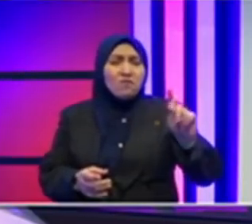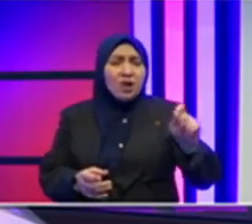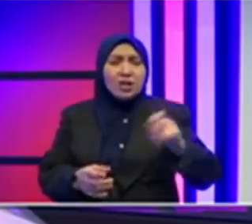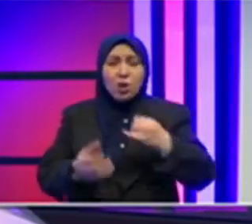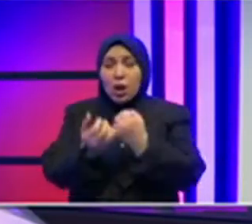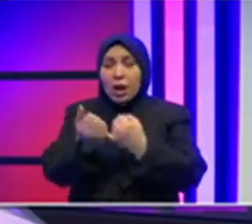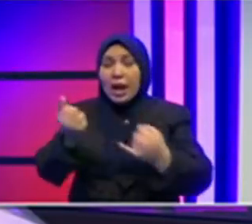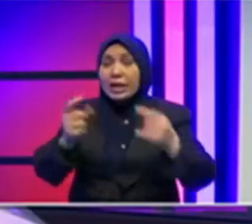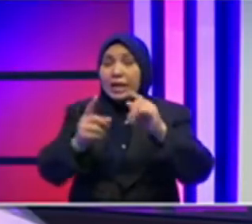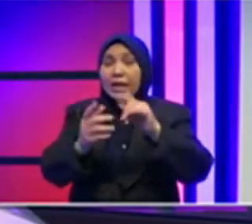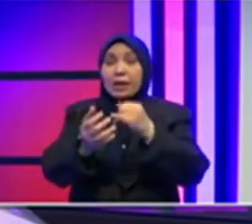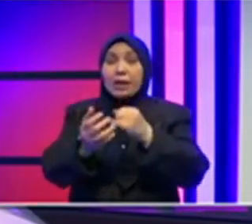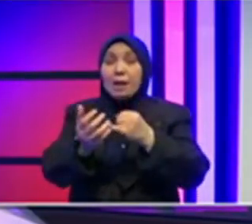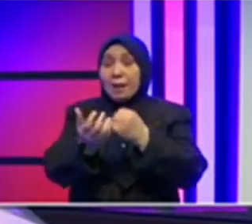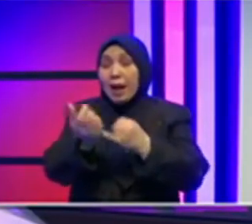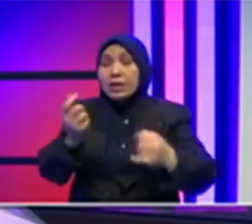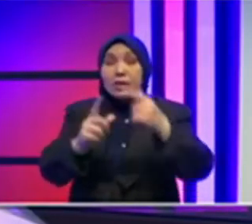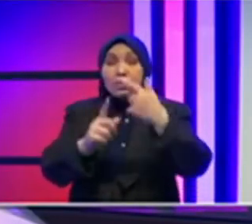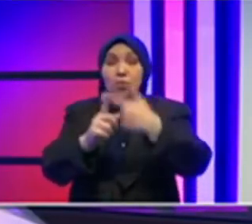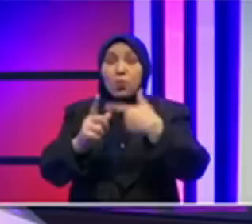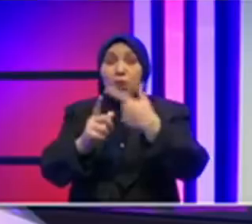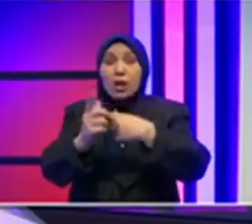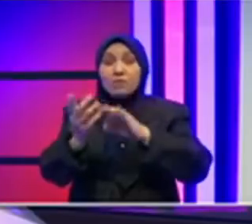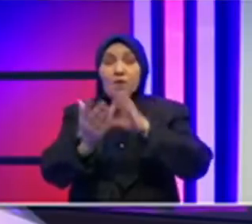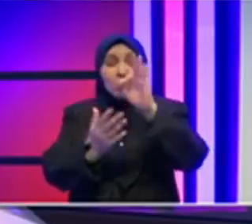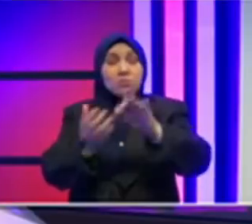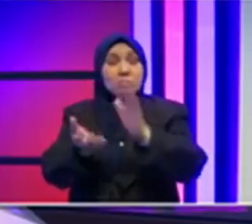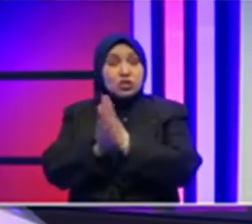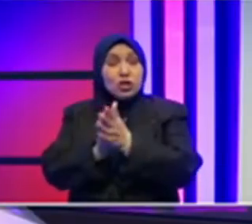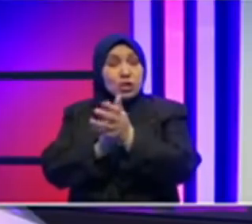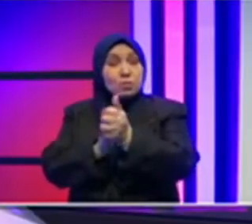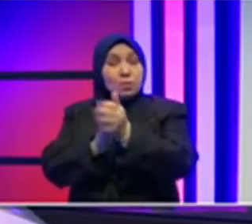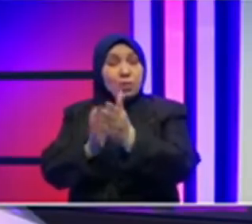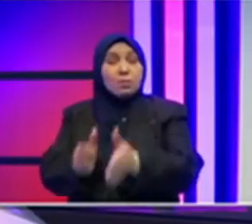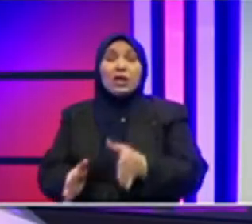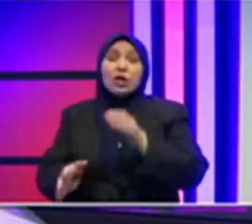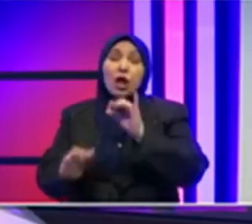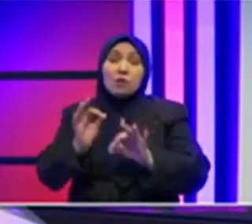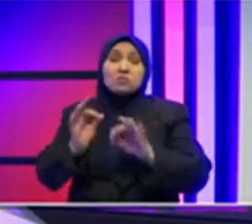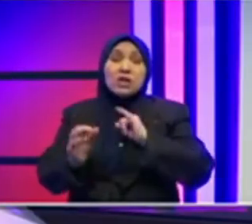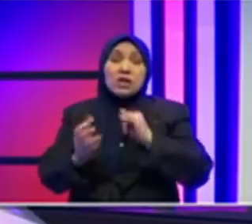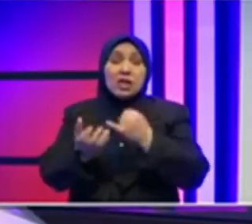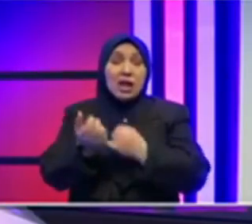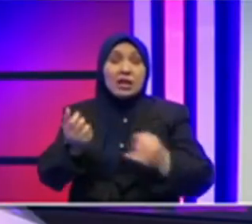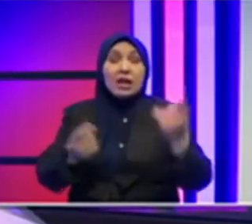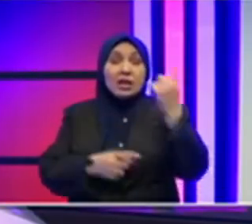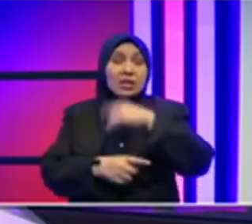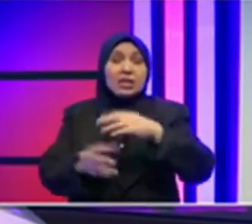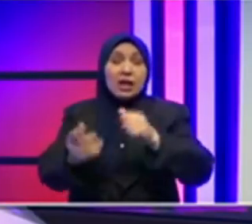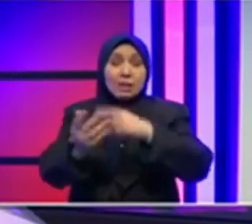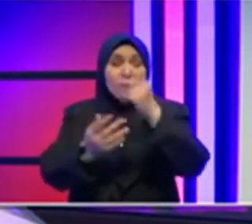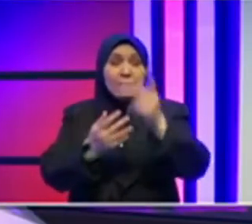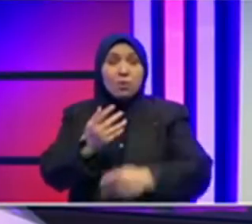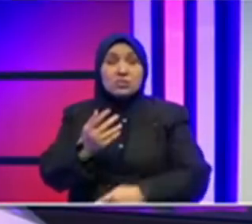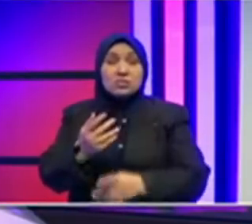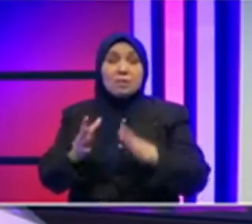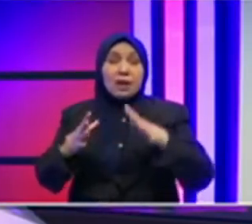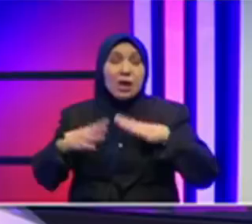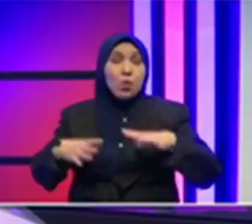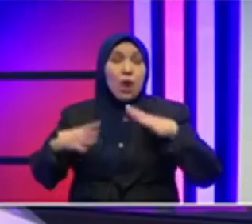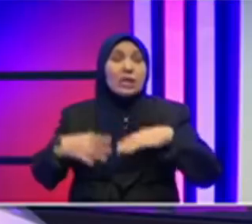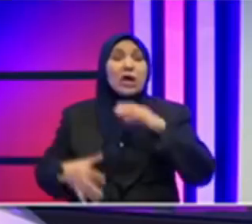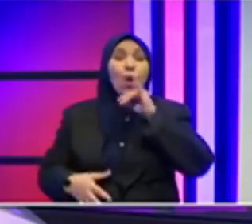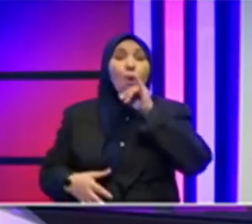bulan Januari, ini mesti jadi seorang pemimpin. Ya, kalau saya lahir hari ini nak dapat projek yang bagus, pakai warna